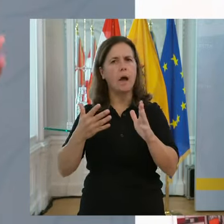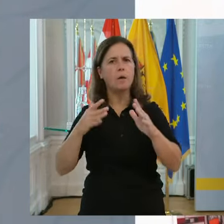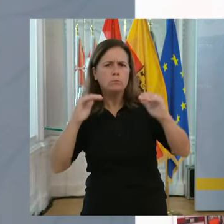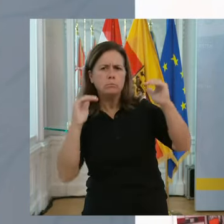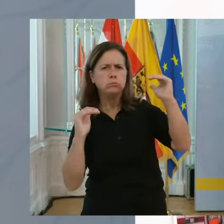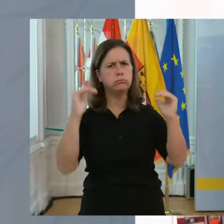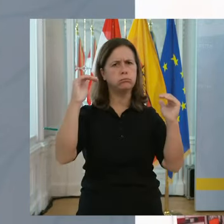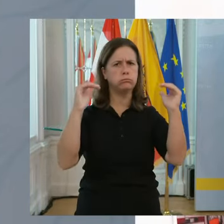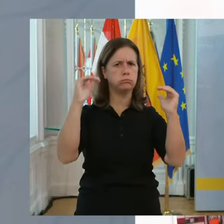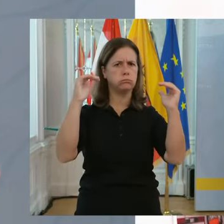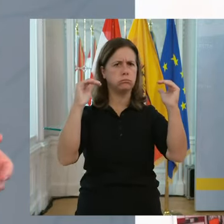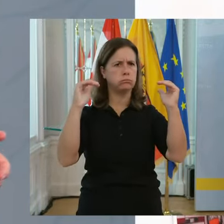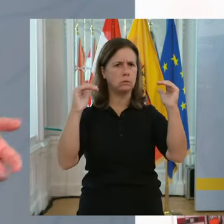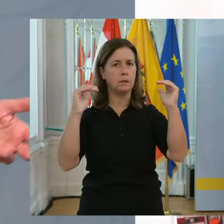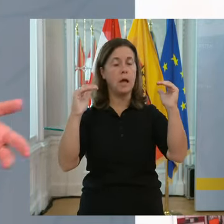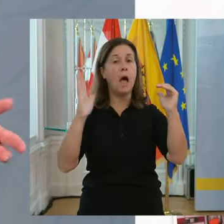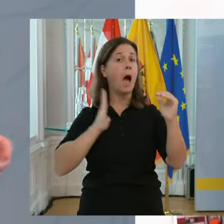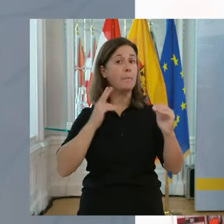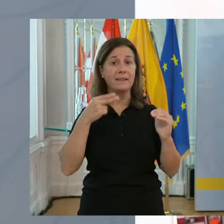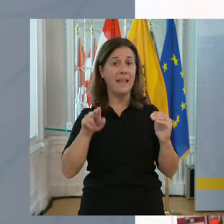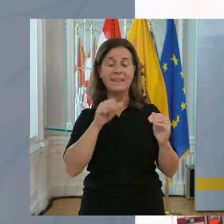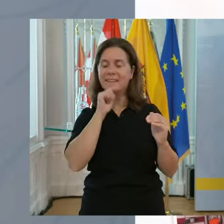Geschlechtergewicht ausgewogen ist. Aber nein,